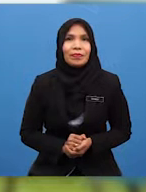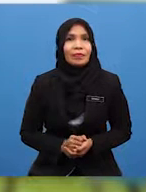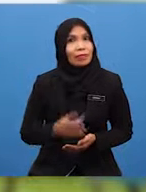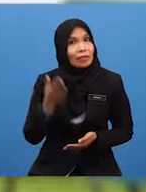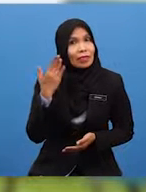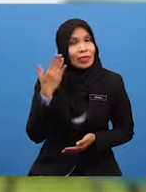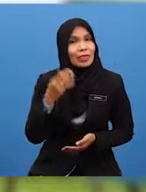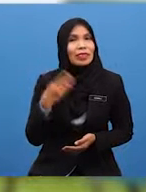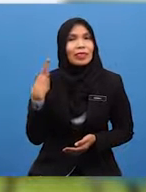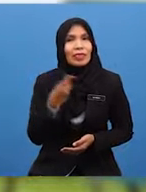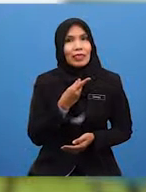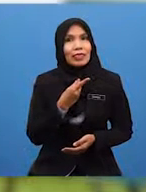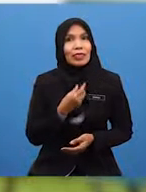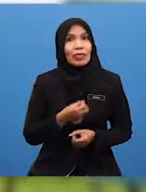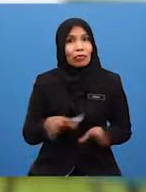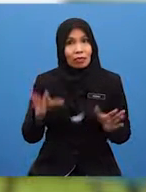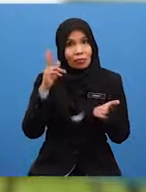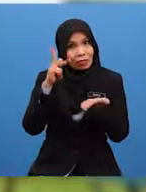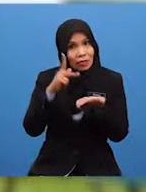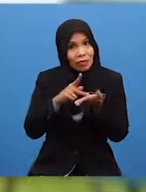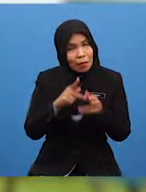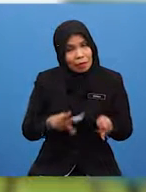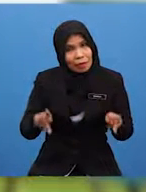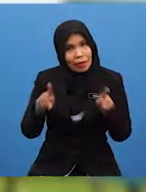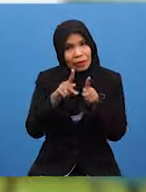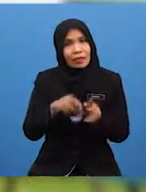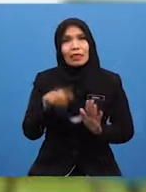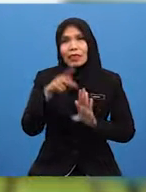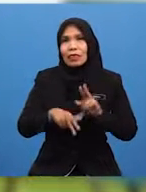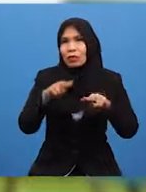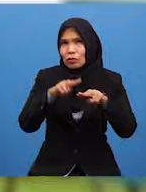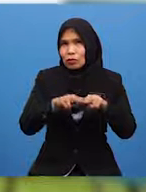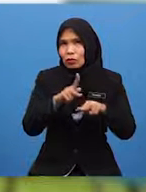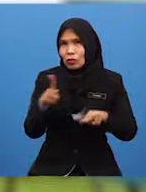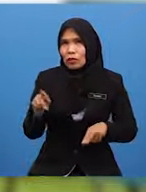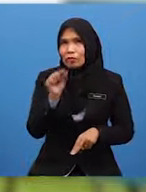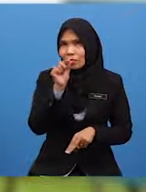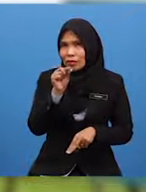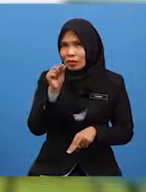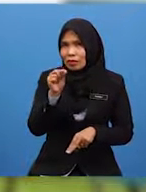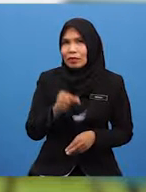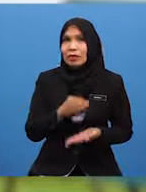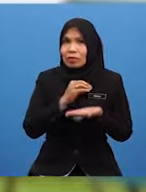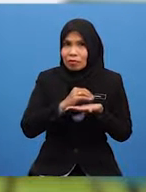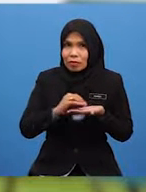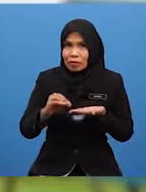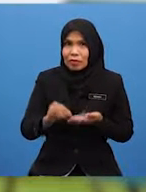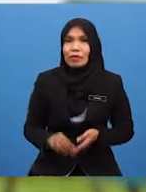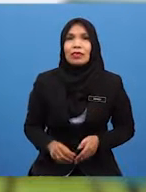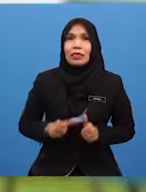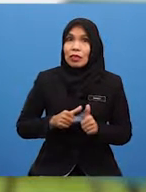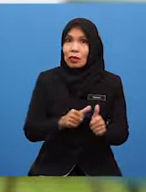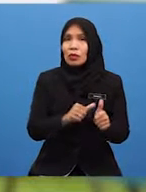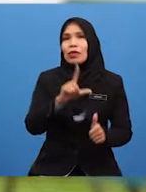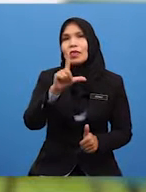Tadi, kita telah mengenal pasti kedudukan titik-titik Braille mengikut